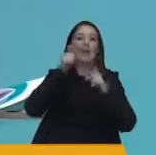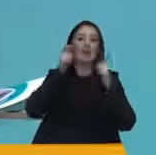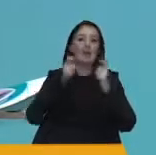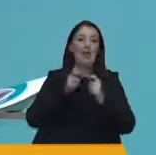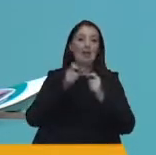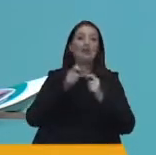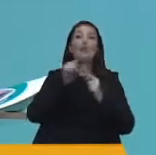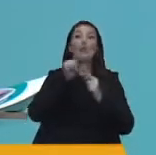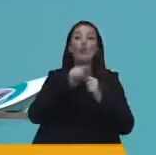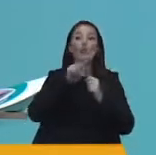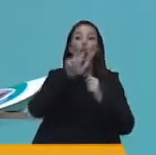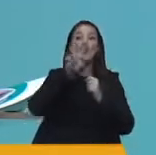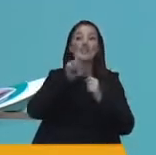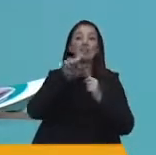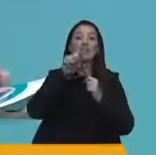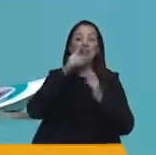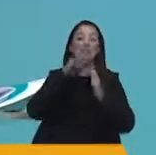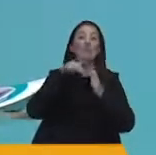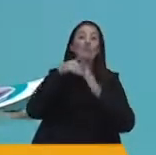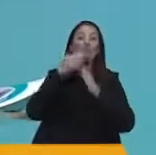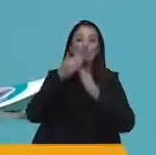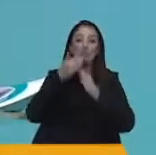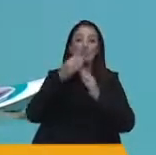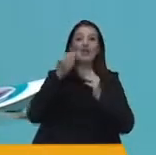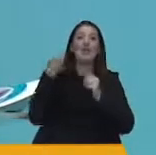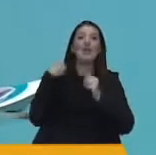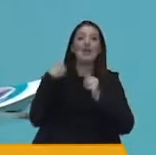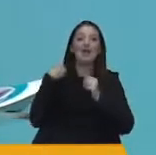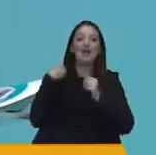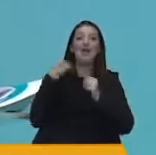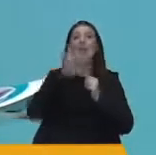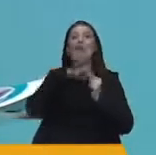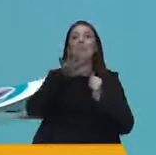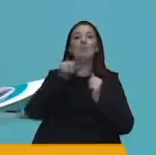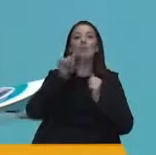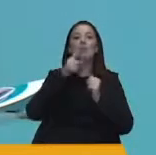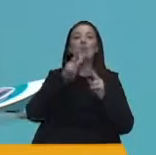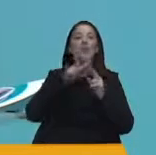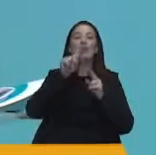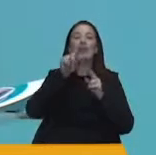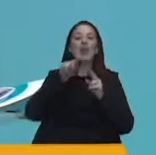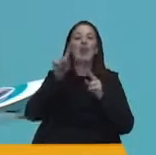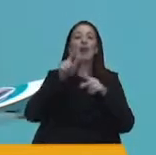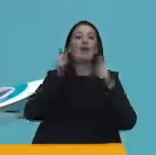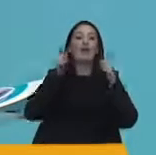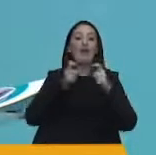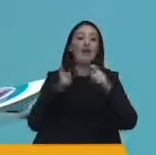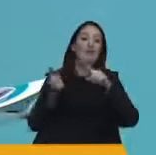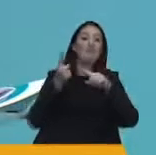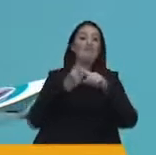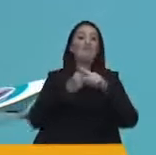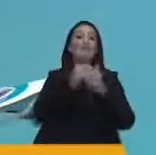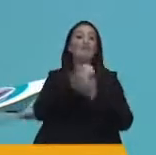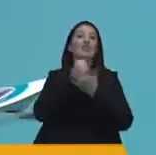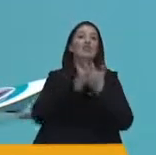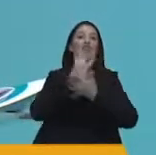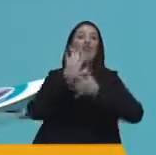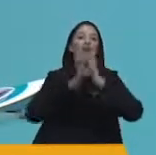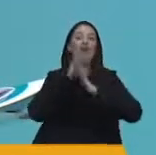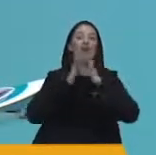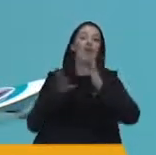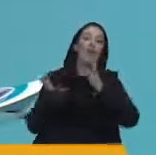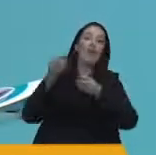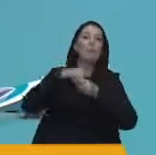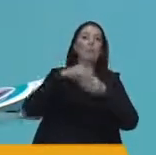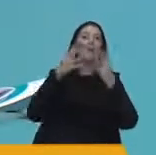alanda 38 binin dışında yeni 55 bin metrekarelik alan, yeşil alan ortaya